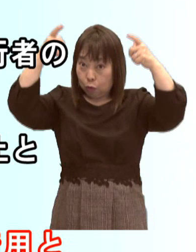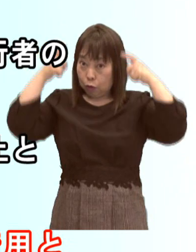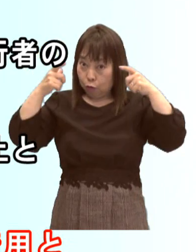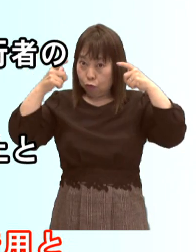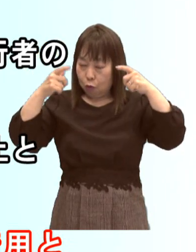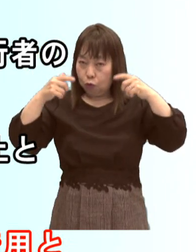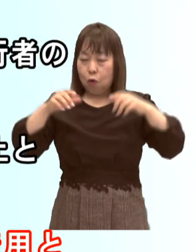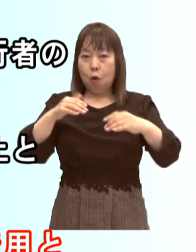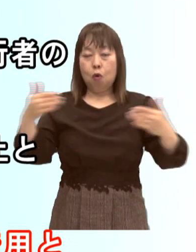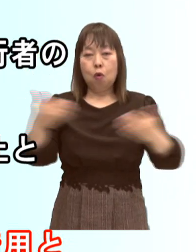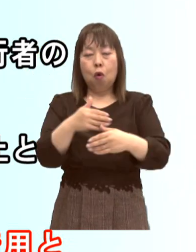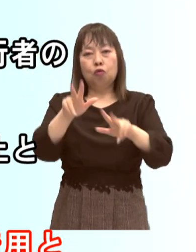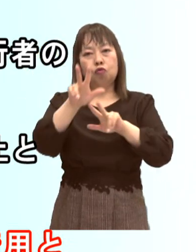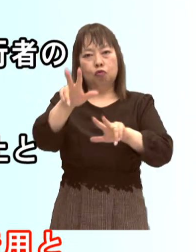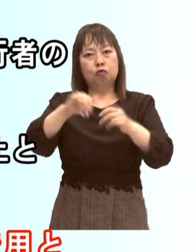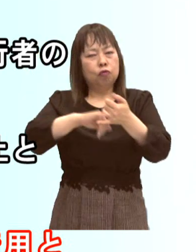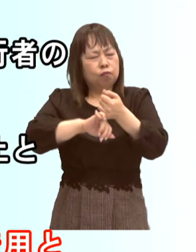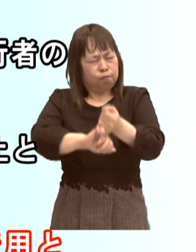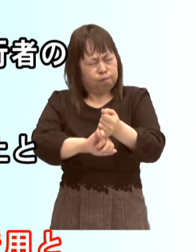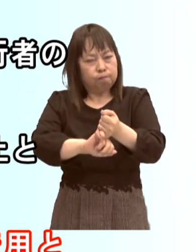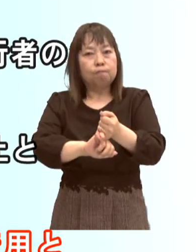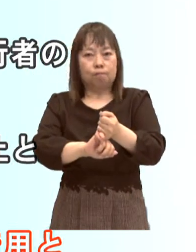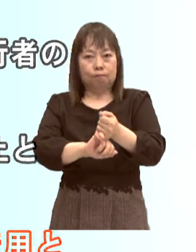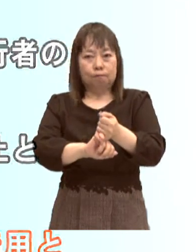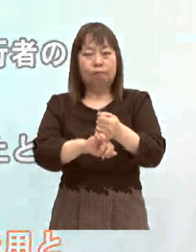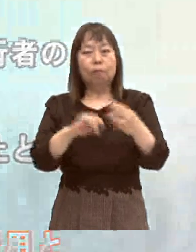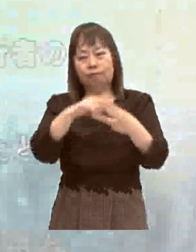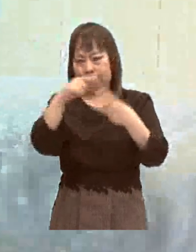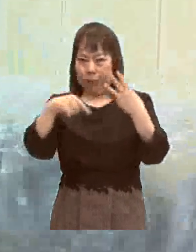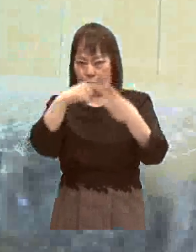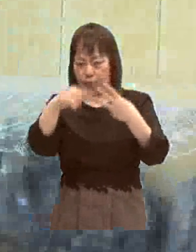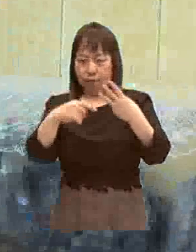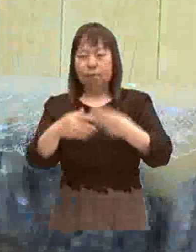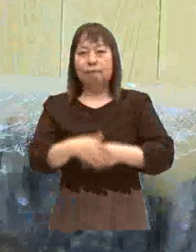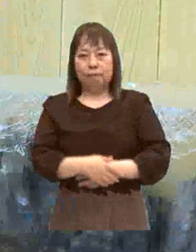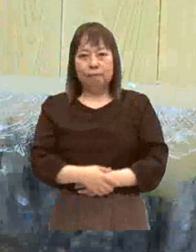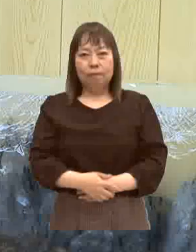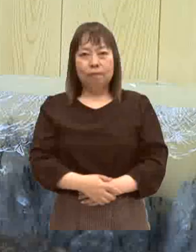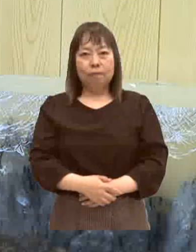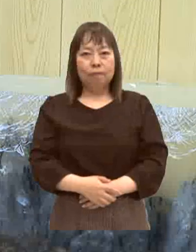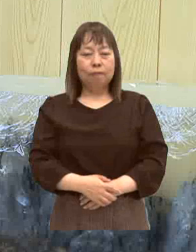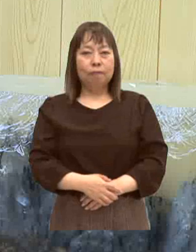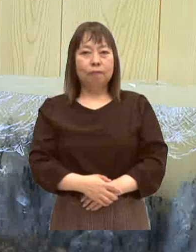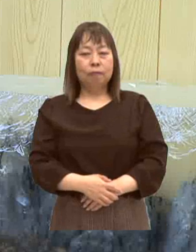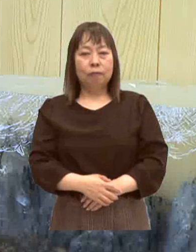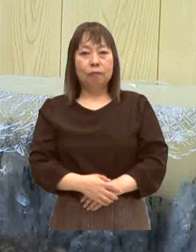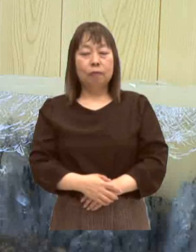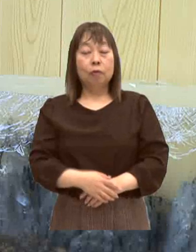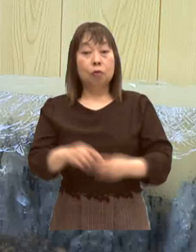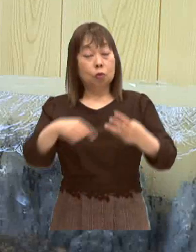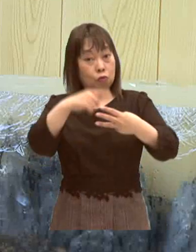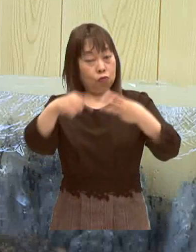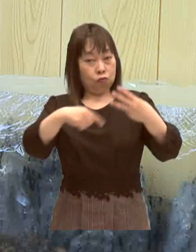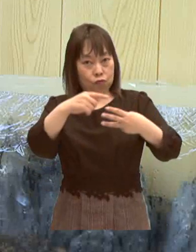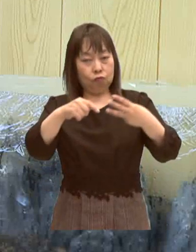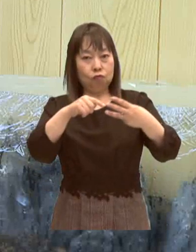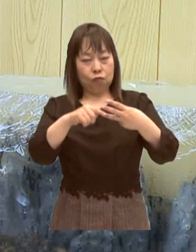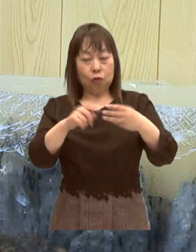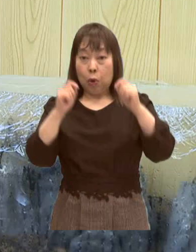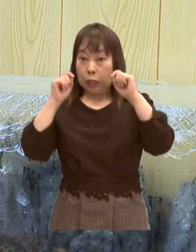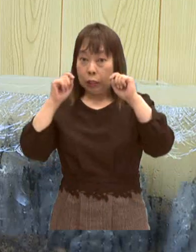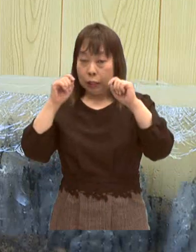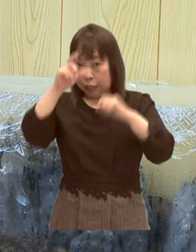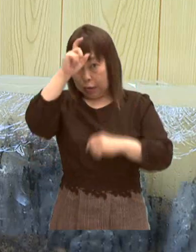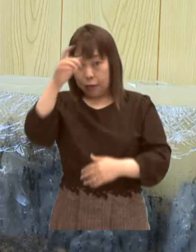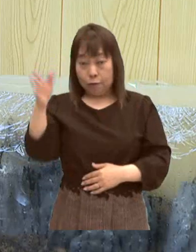ール遵守の徹底の3点となっています。運動重点についての警察からのお願いです